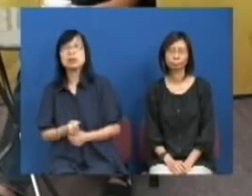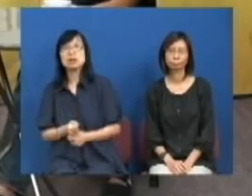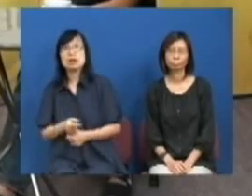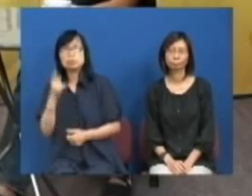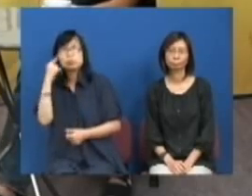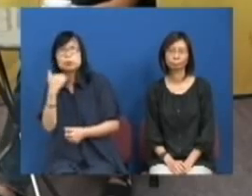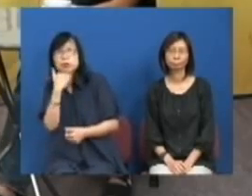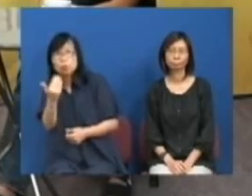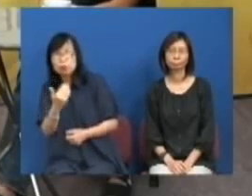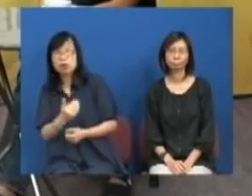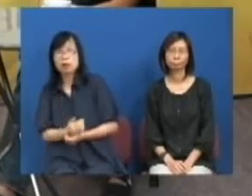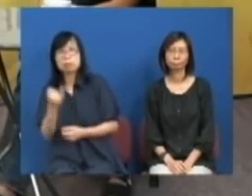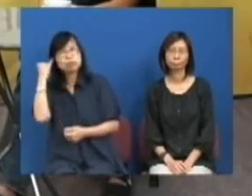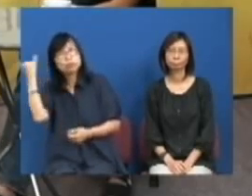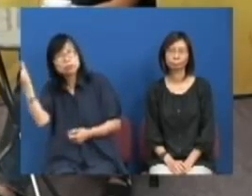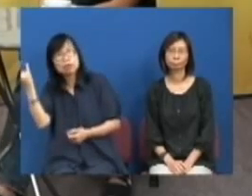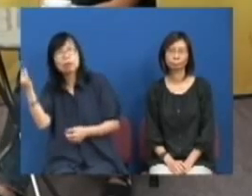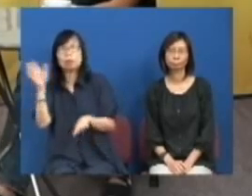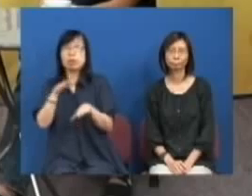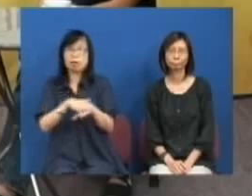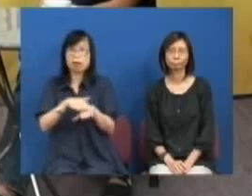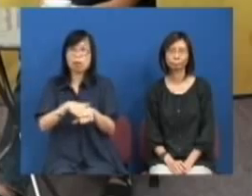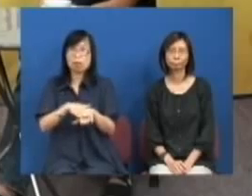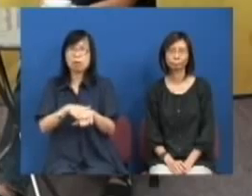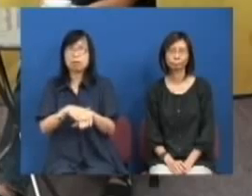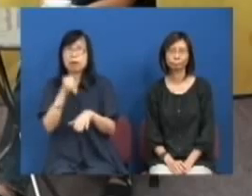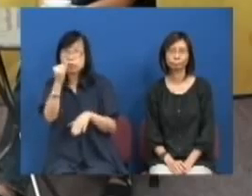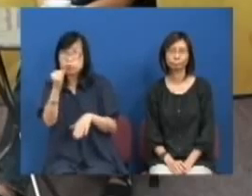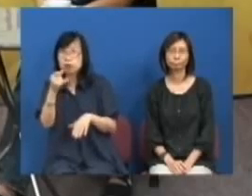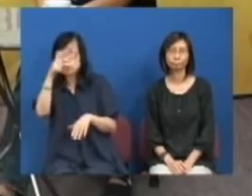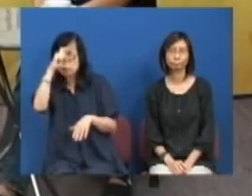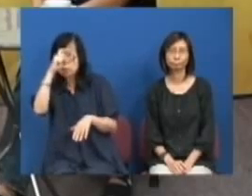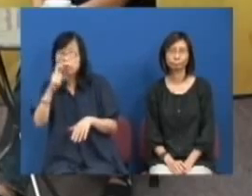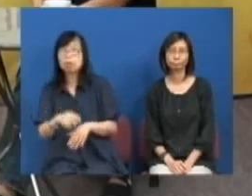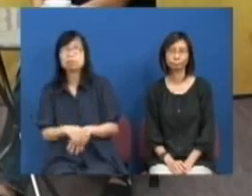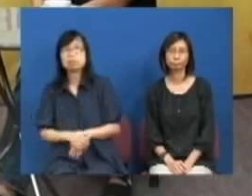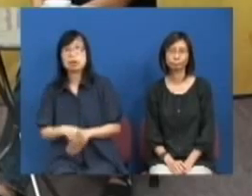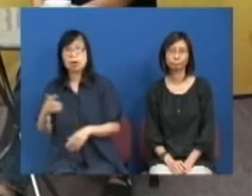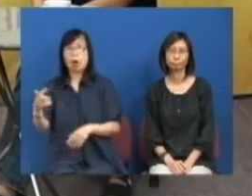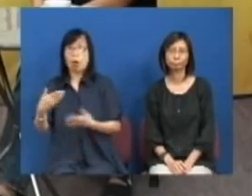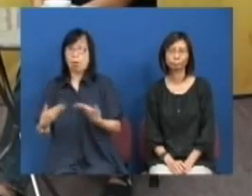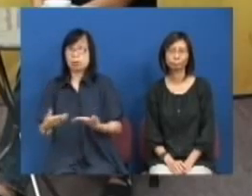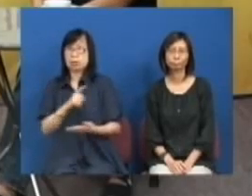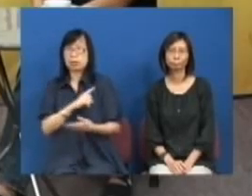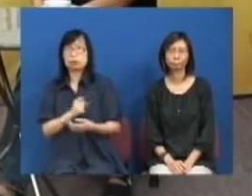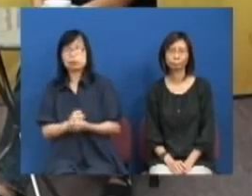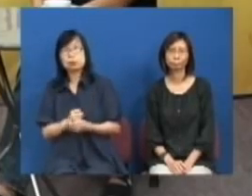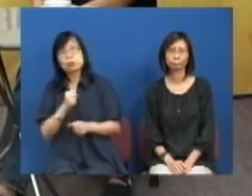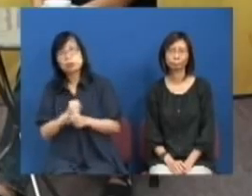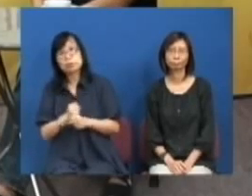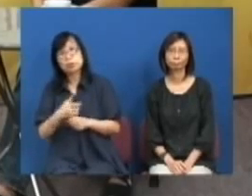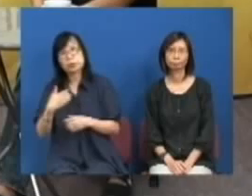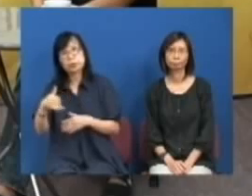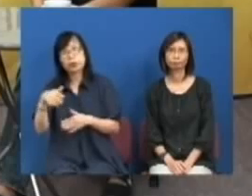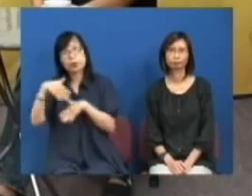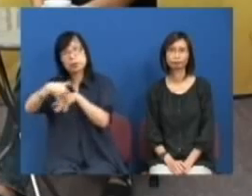會告呢，或者不知道會不會留案底呢。如果即我聽過很多，我亦都處理，即係我自己都去過好多啲咁嘅示威。